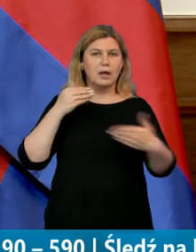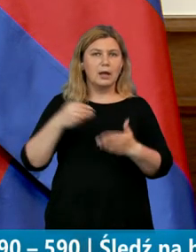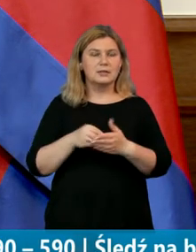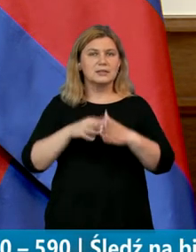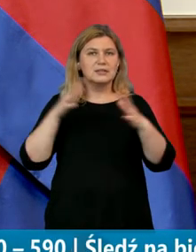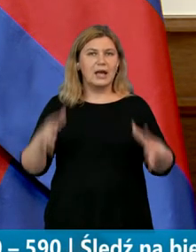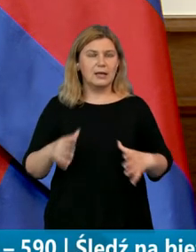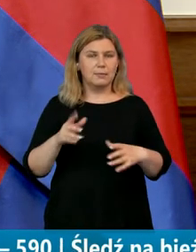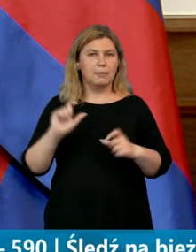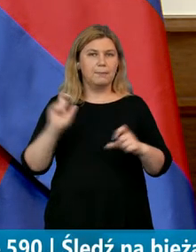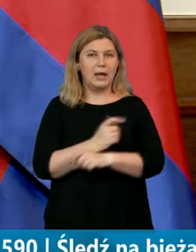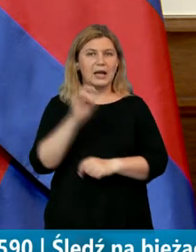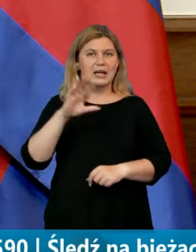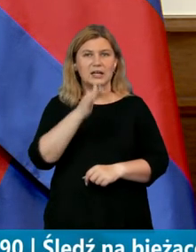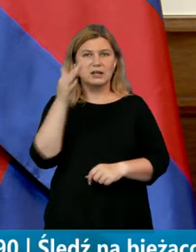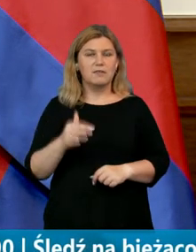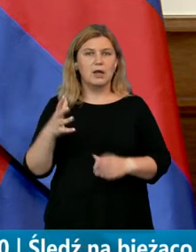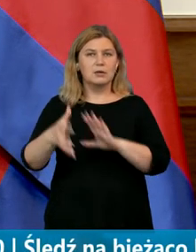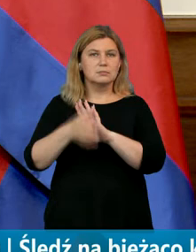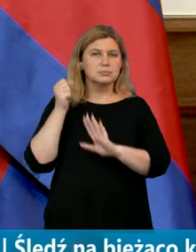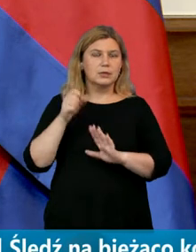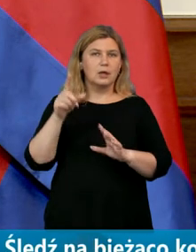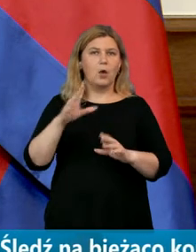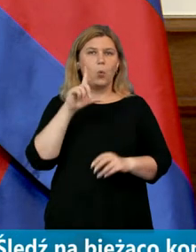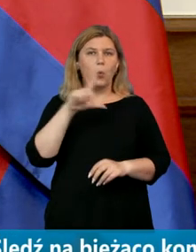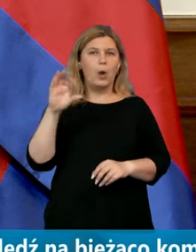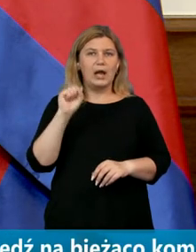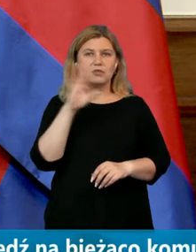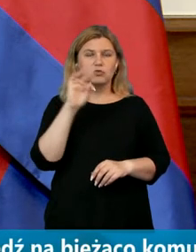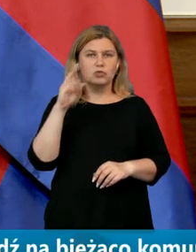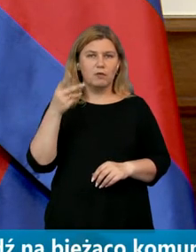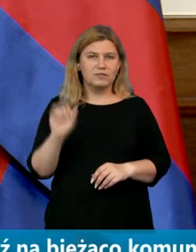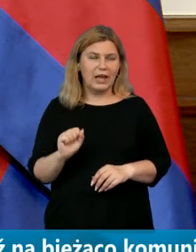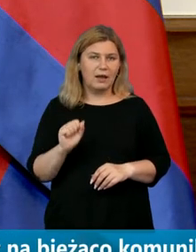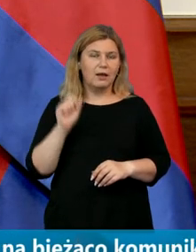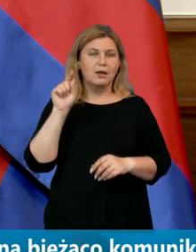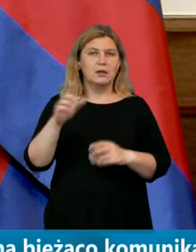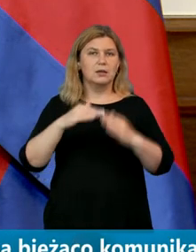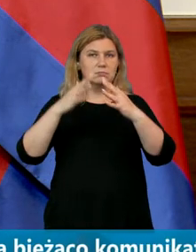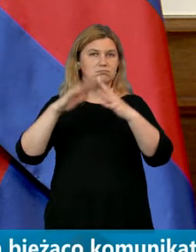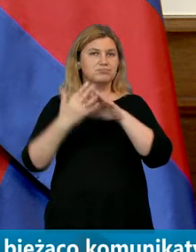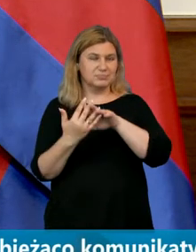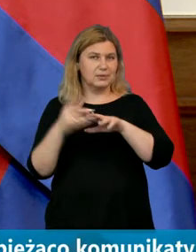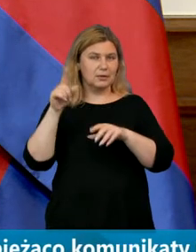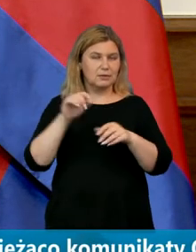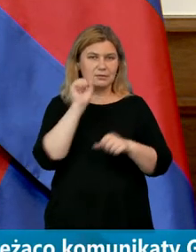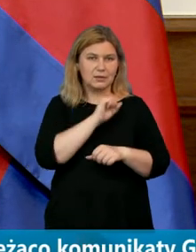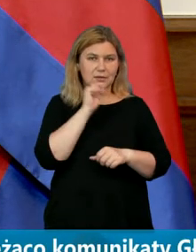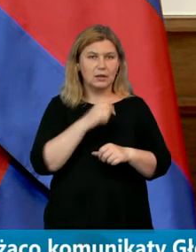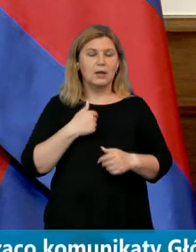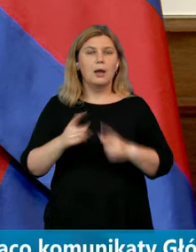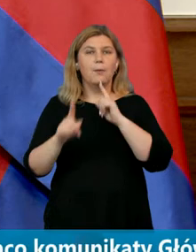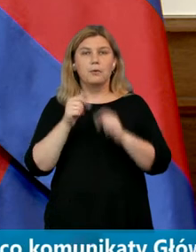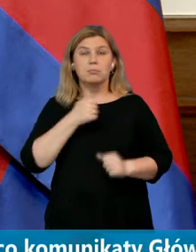Port Rybacki, gry w celu przejęcia terenów na Łasztowni i uratowania przed kompletną ruiną tamtejszych budynków? Panie Jacku, mieliśmy wiele prób,